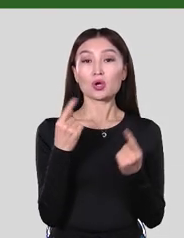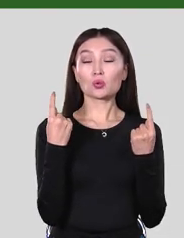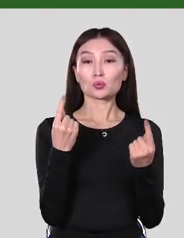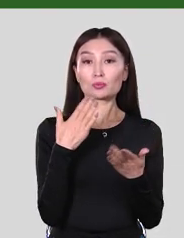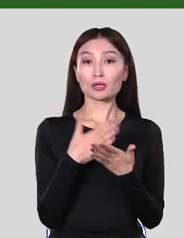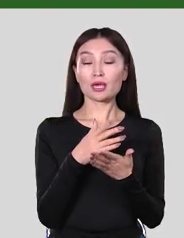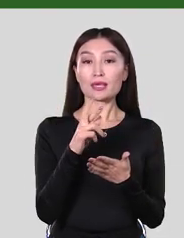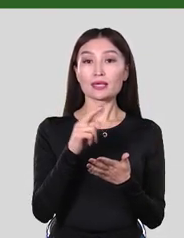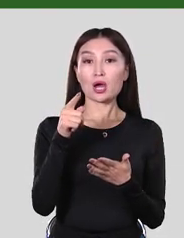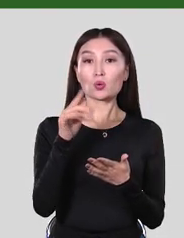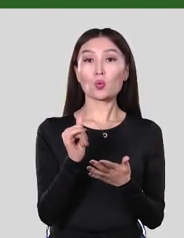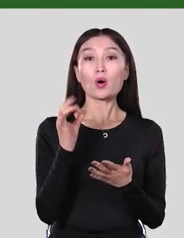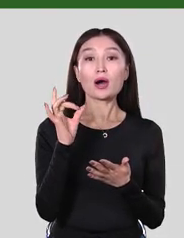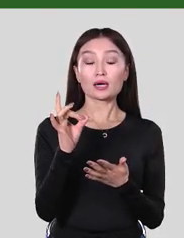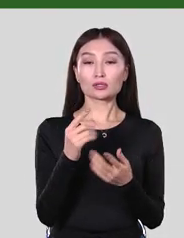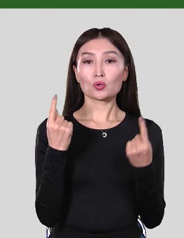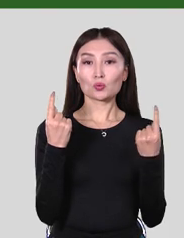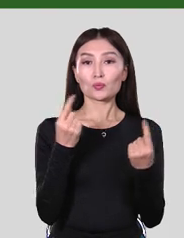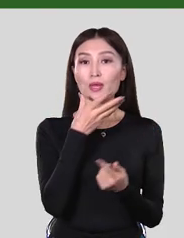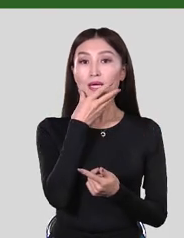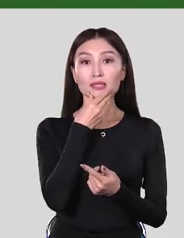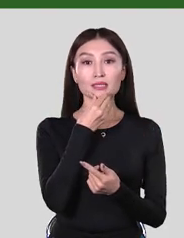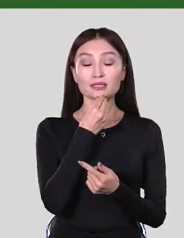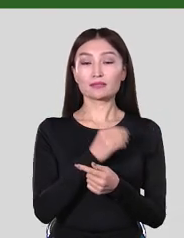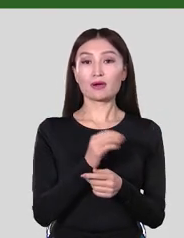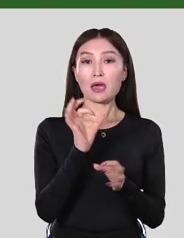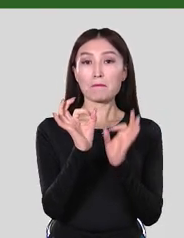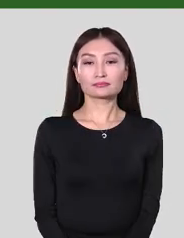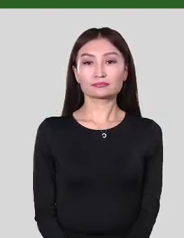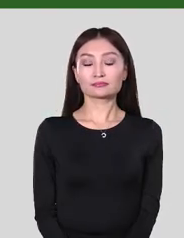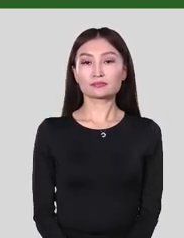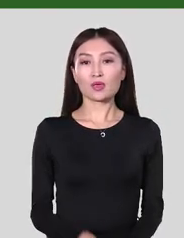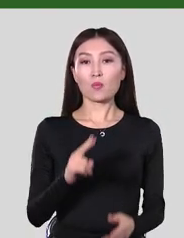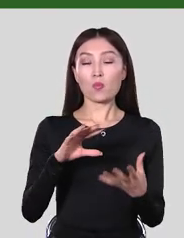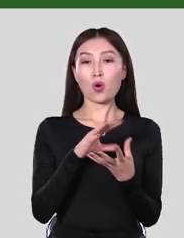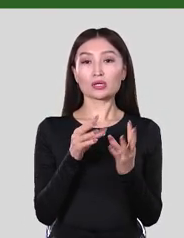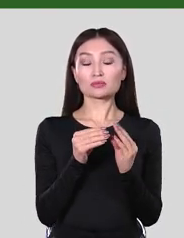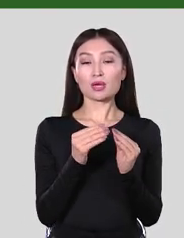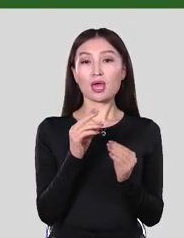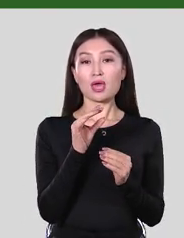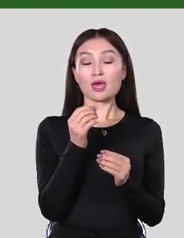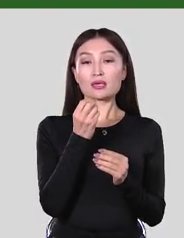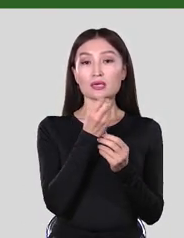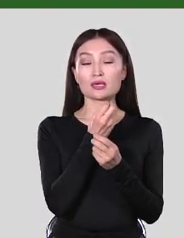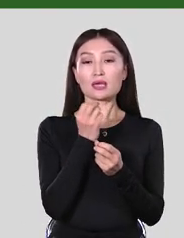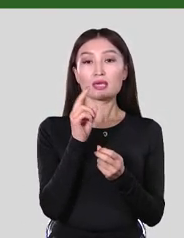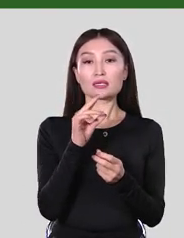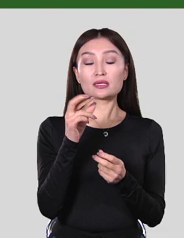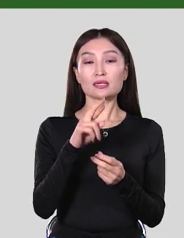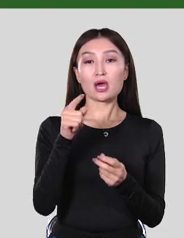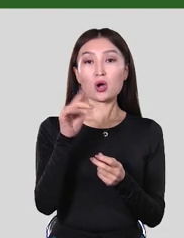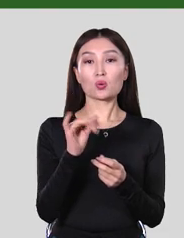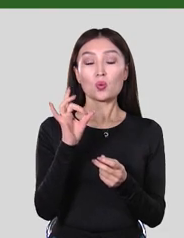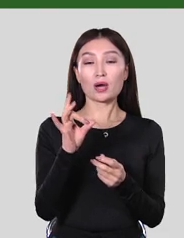из них является ягуар – крупная, красивая, пятнистая кошка. По размерам ягуар уступает и льву,